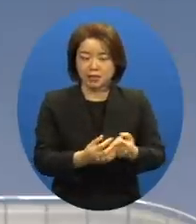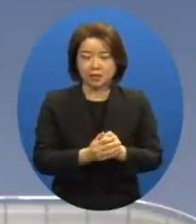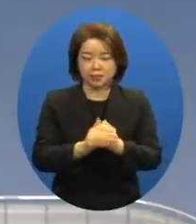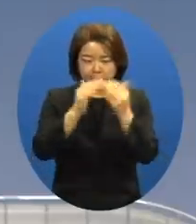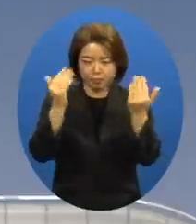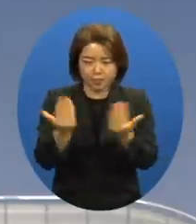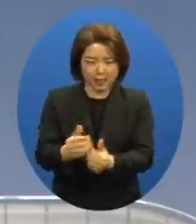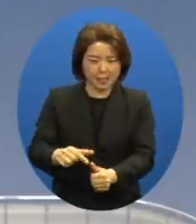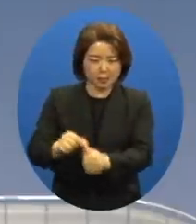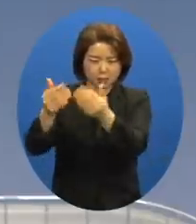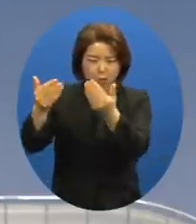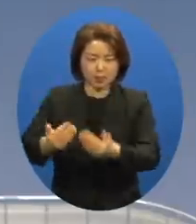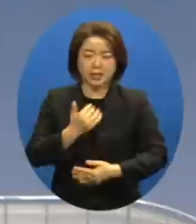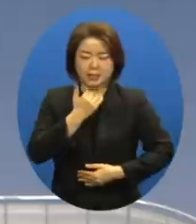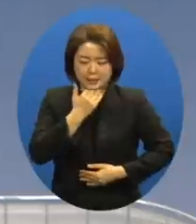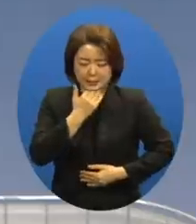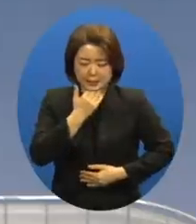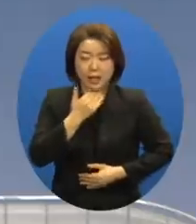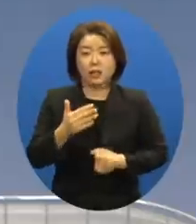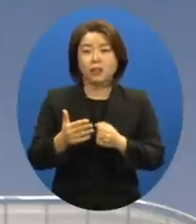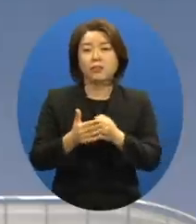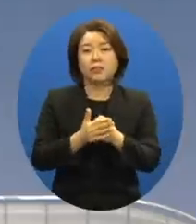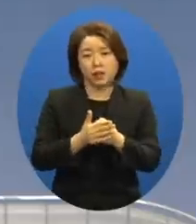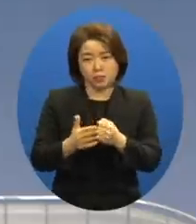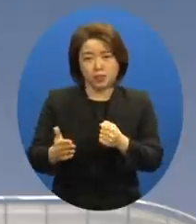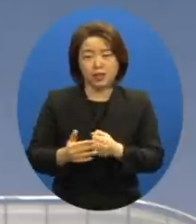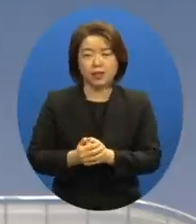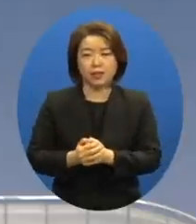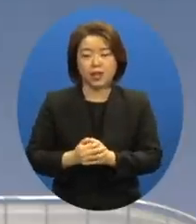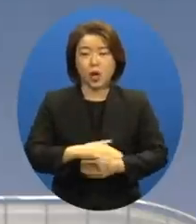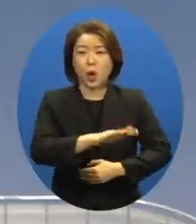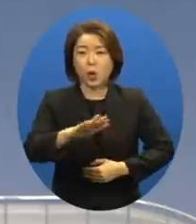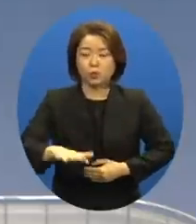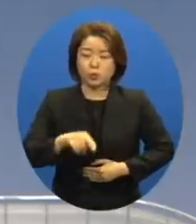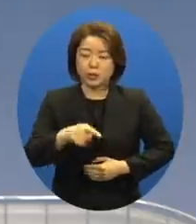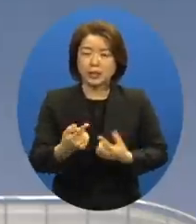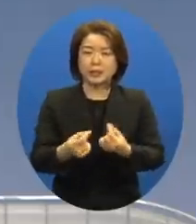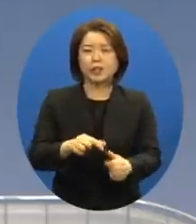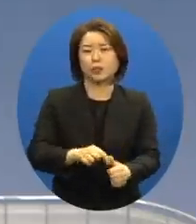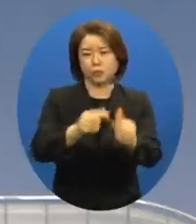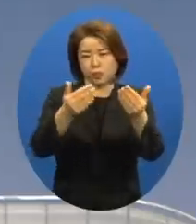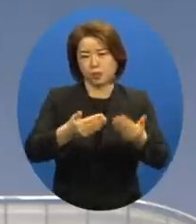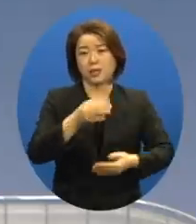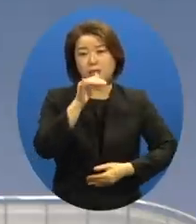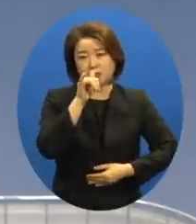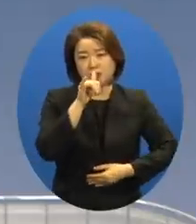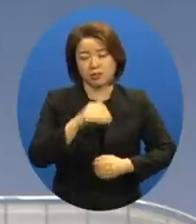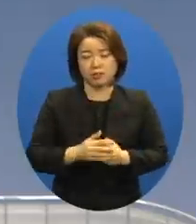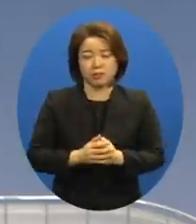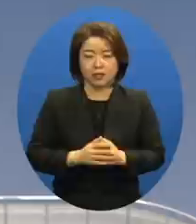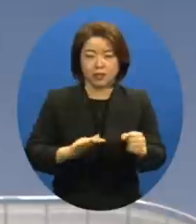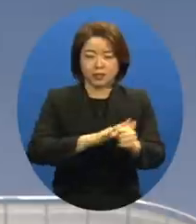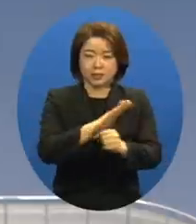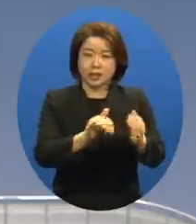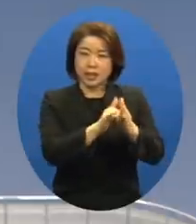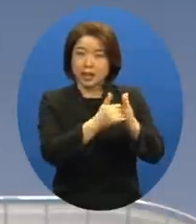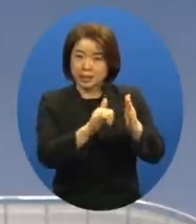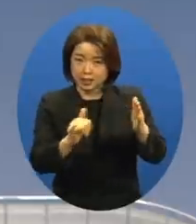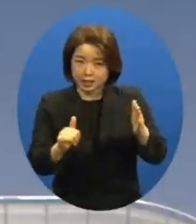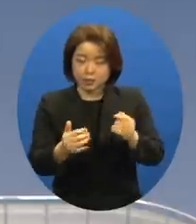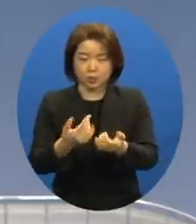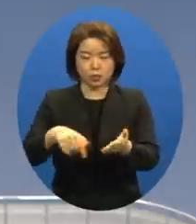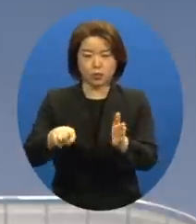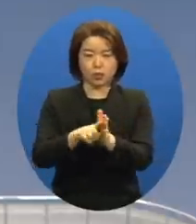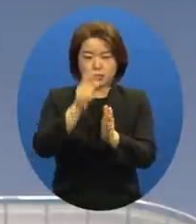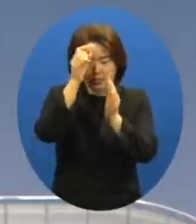구원받기를 기다려 주셨기에 우리가 이렇게 구원 받은 겁니다 우리가 사랑하는 가족들 우리가 위해서